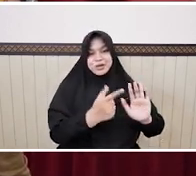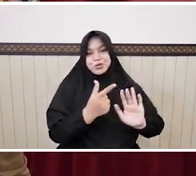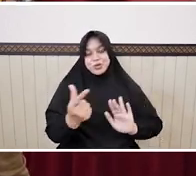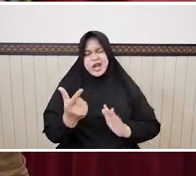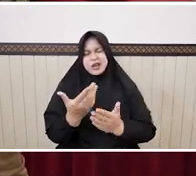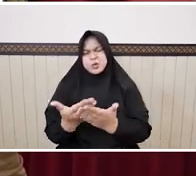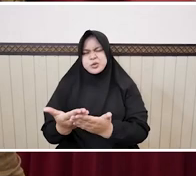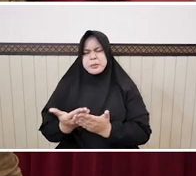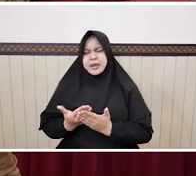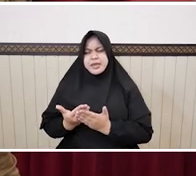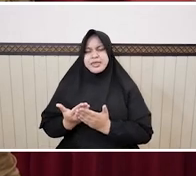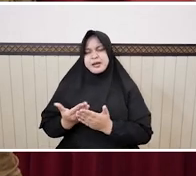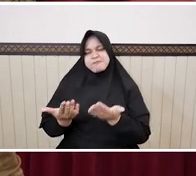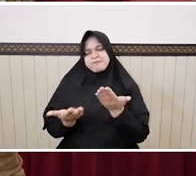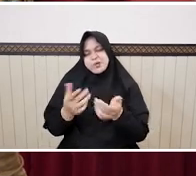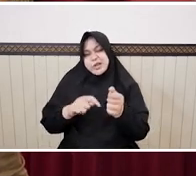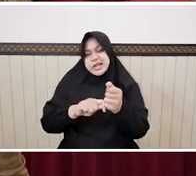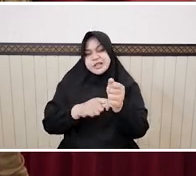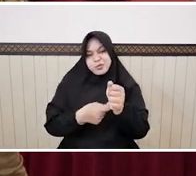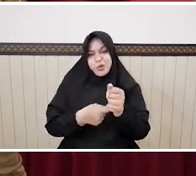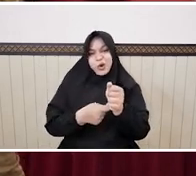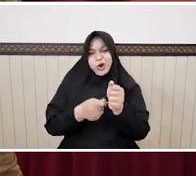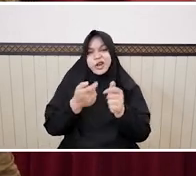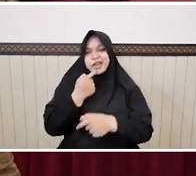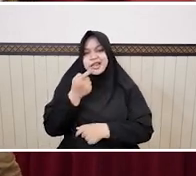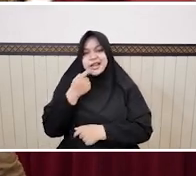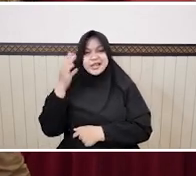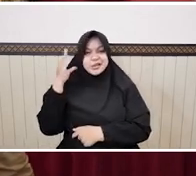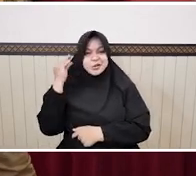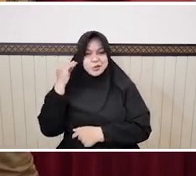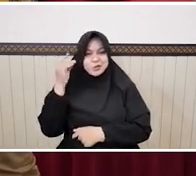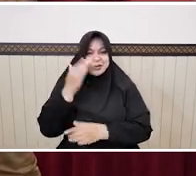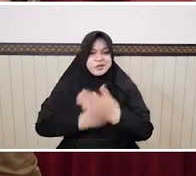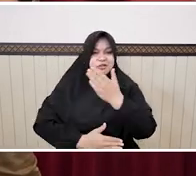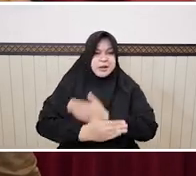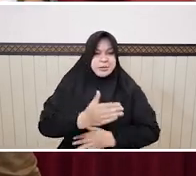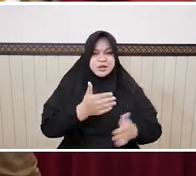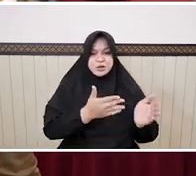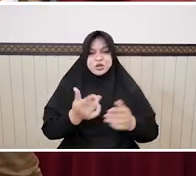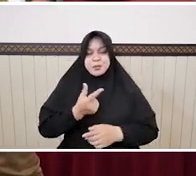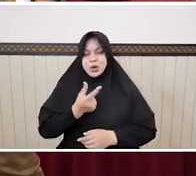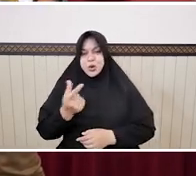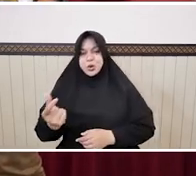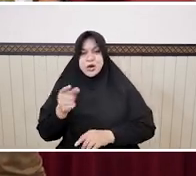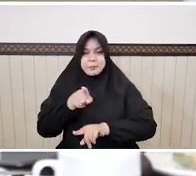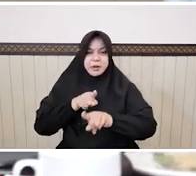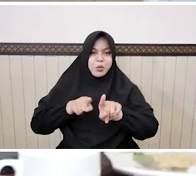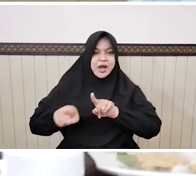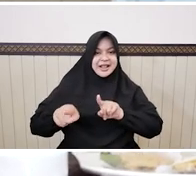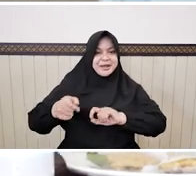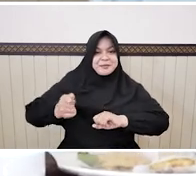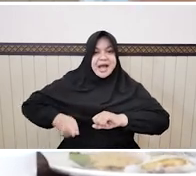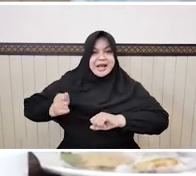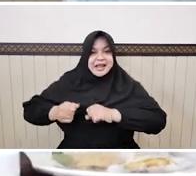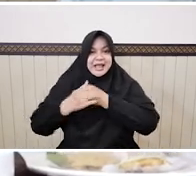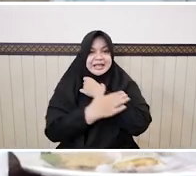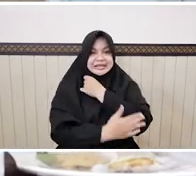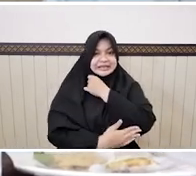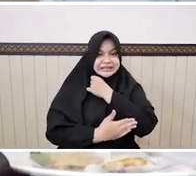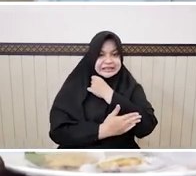minta yg responnya Terhadap isu yang kita bahas kita juga mengundang perwakilan dari pengadilan negeri